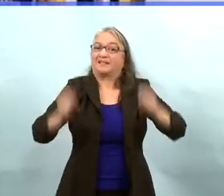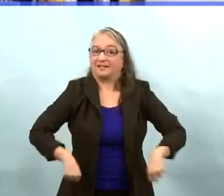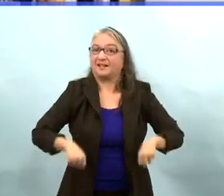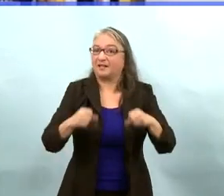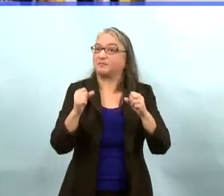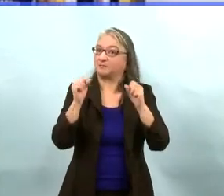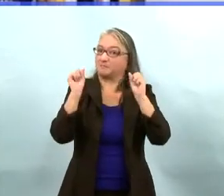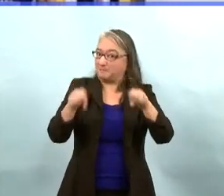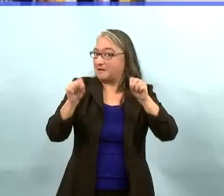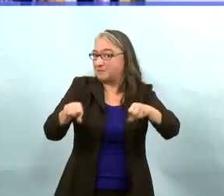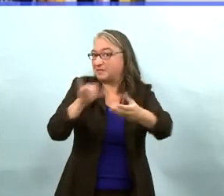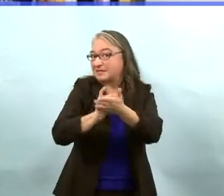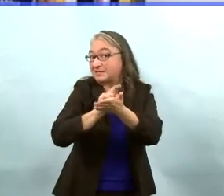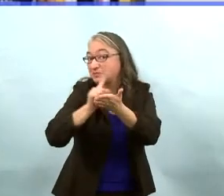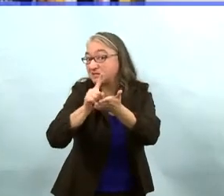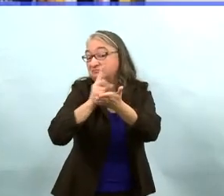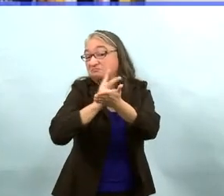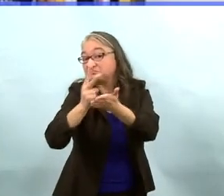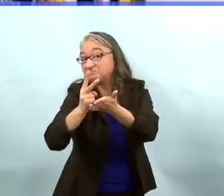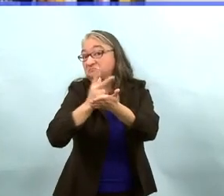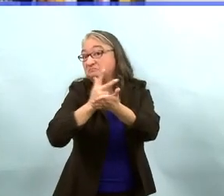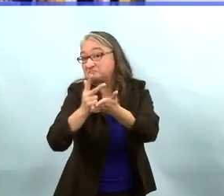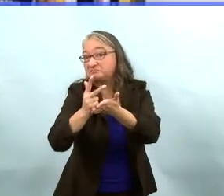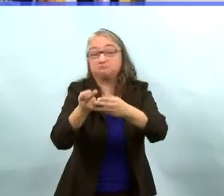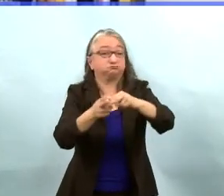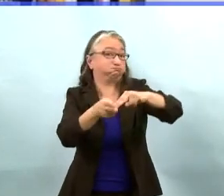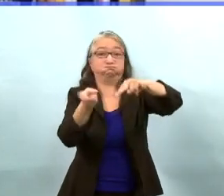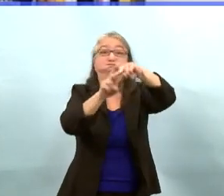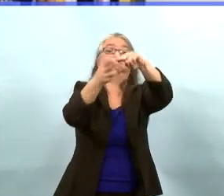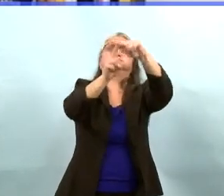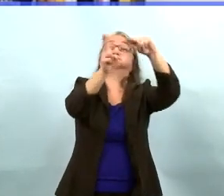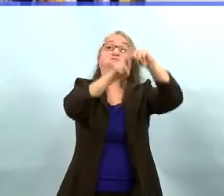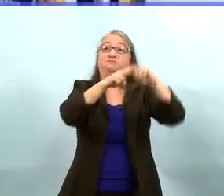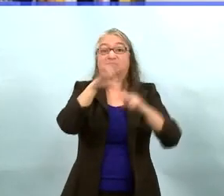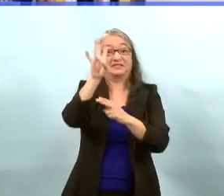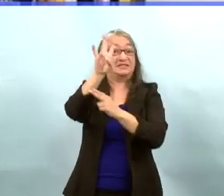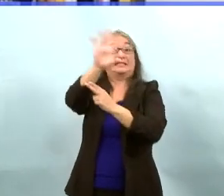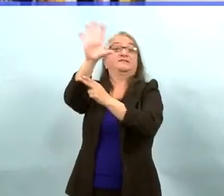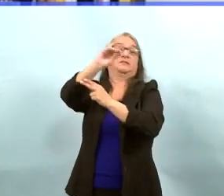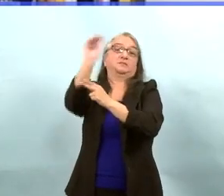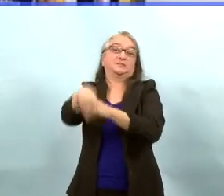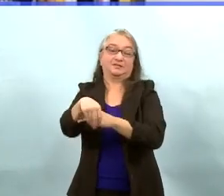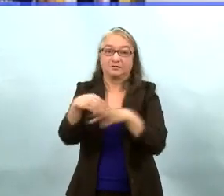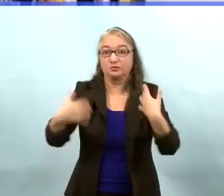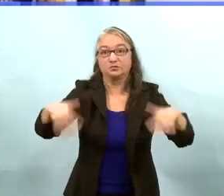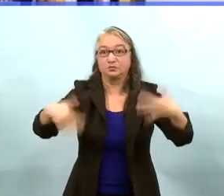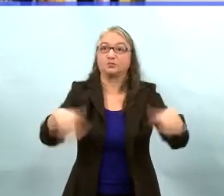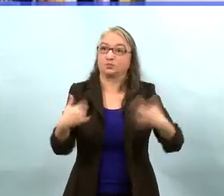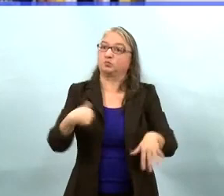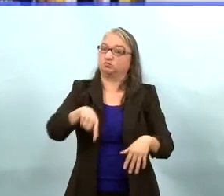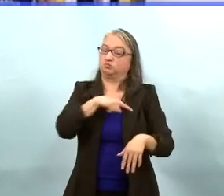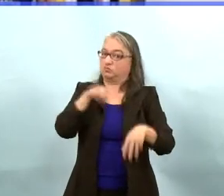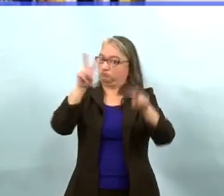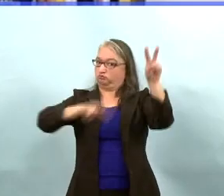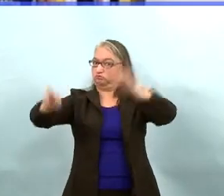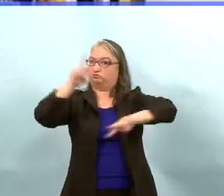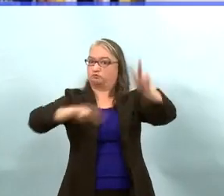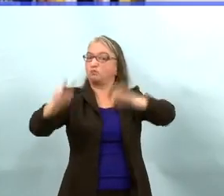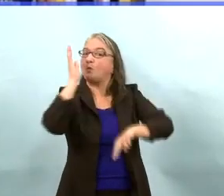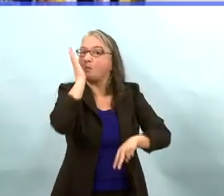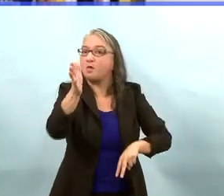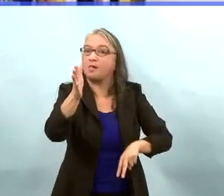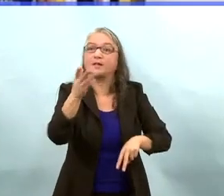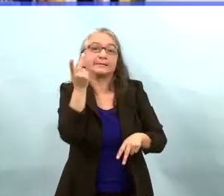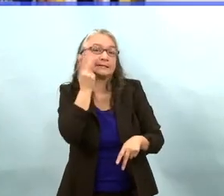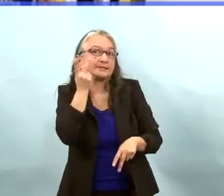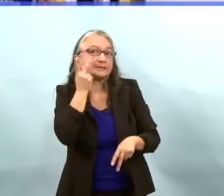dans les 2 prochaines semaines, si c'est ce que les parents veulent faire. Mais il va falloir attendre et voir prudemment. Il va falloir voir